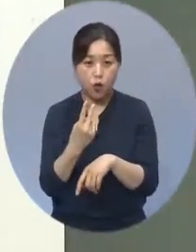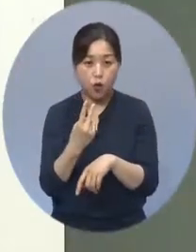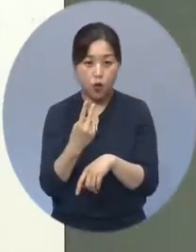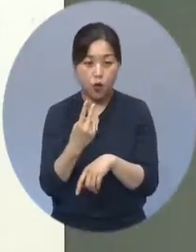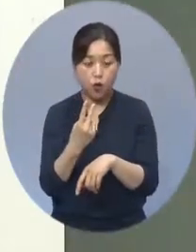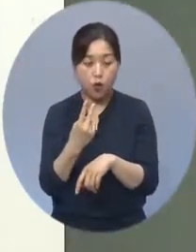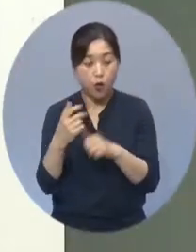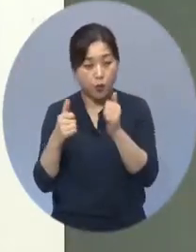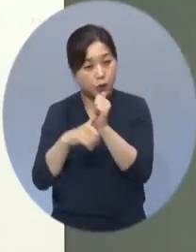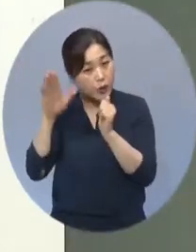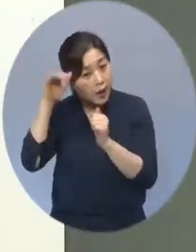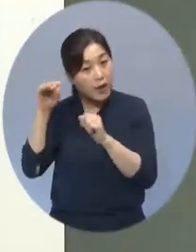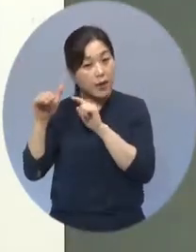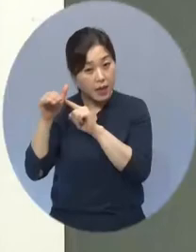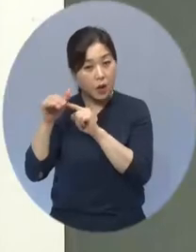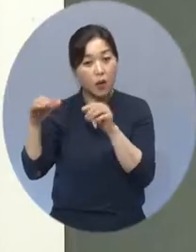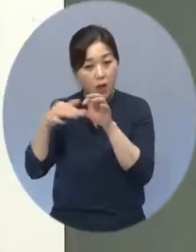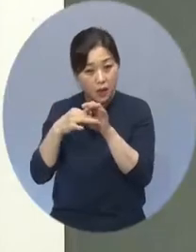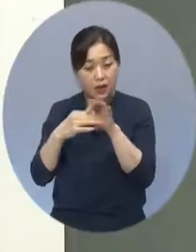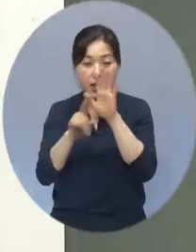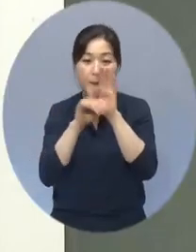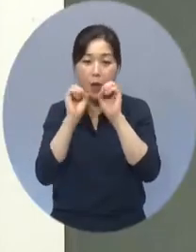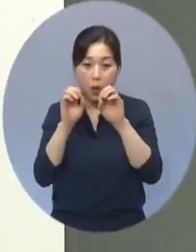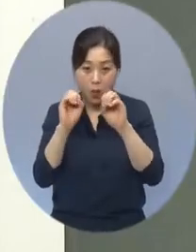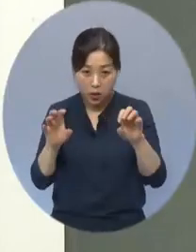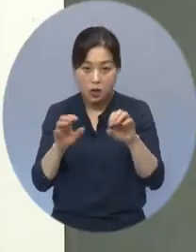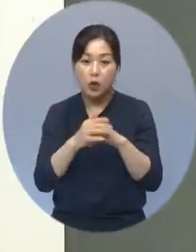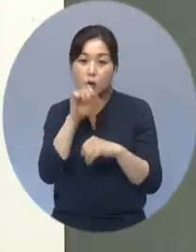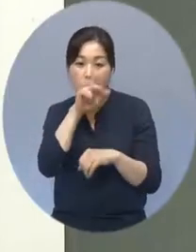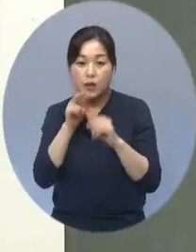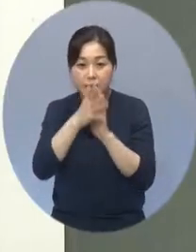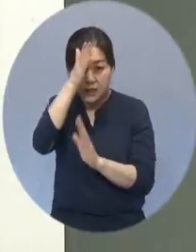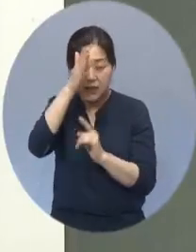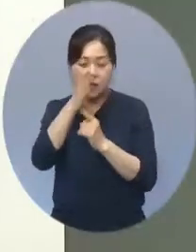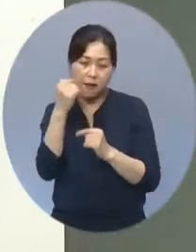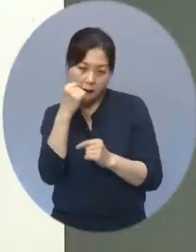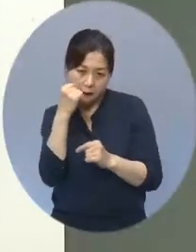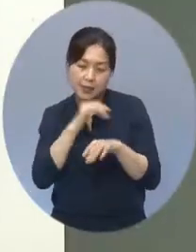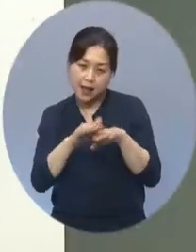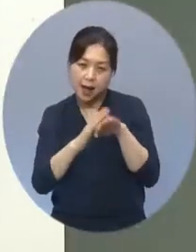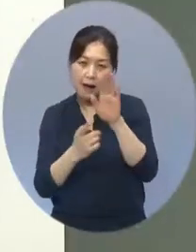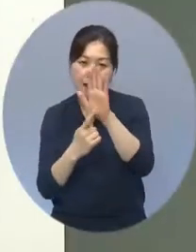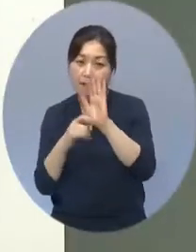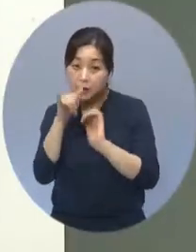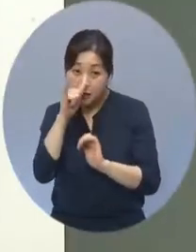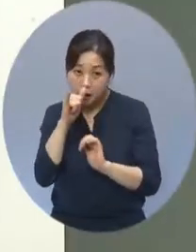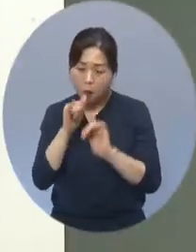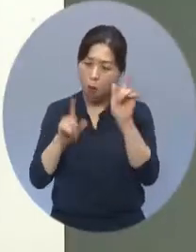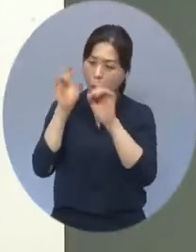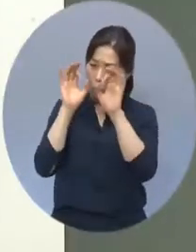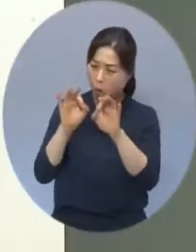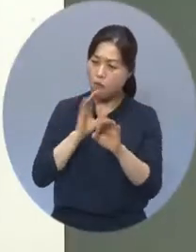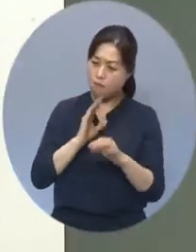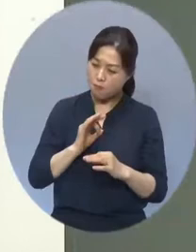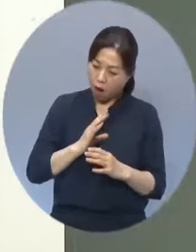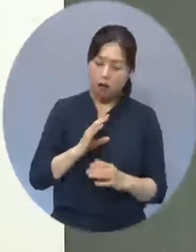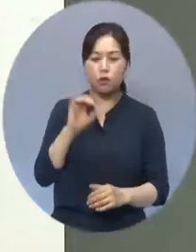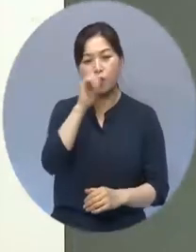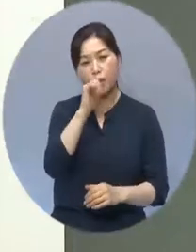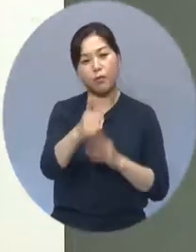보조견에 대한 캠페인 뭐 이런 거를 용인시에서 철저히 하고 있다는데 참 놀랬습니다. 소개 좀